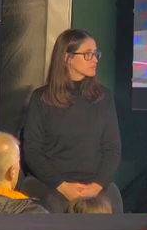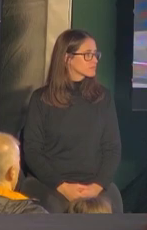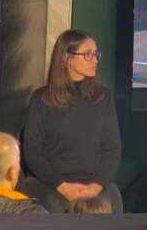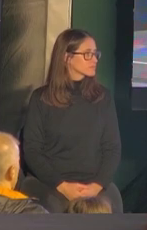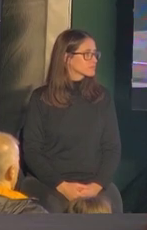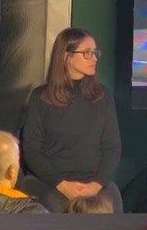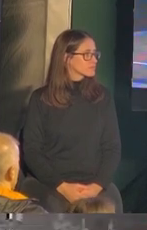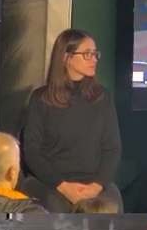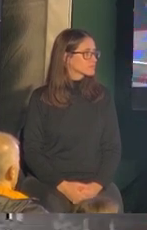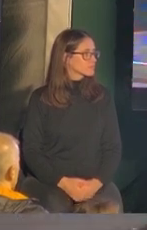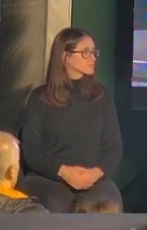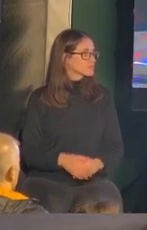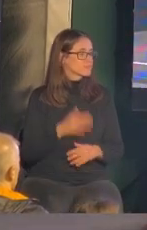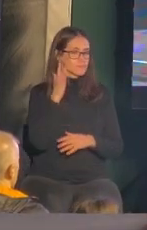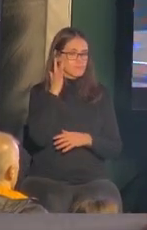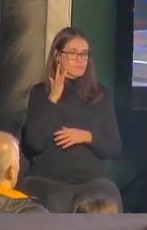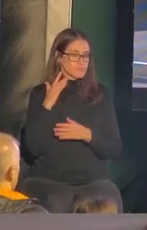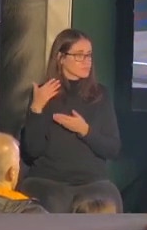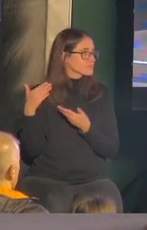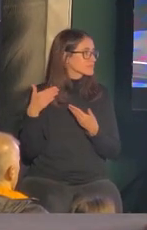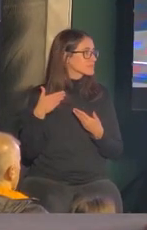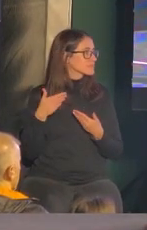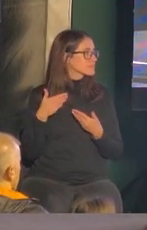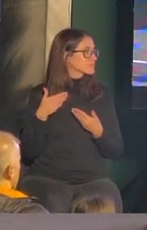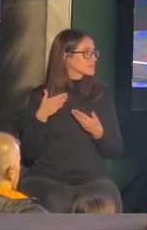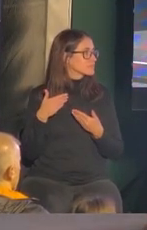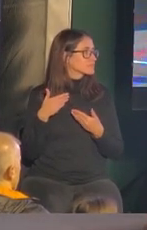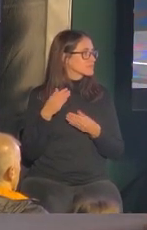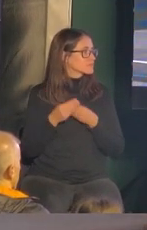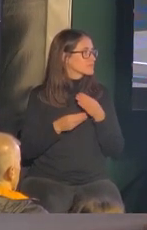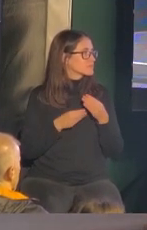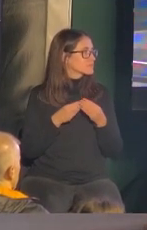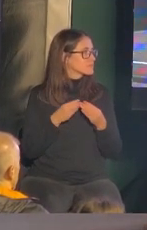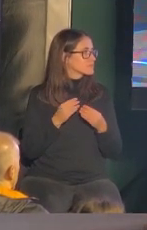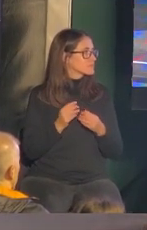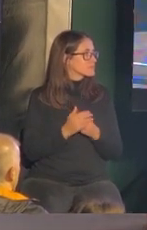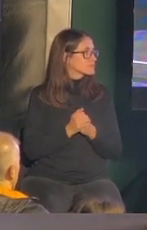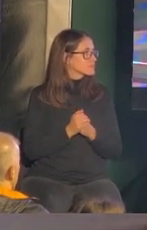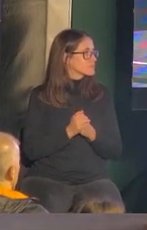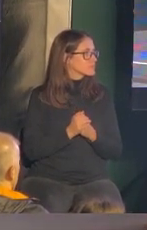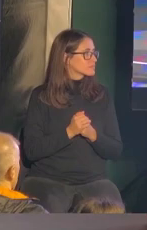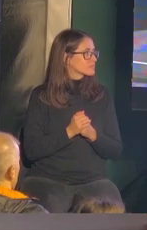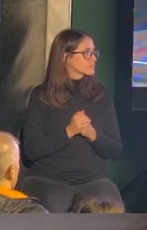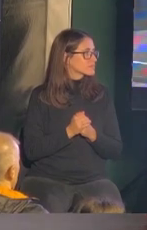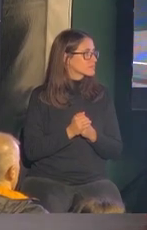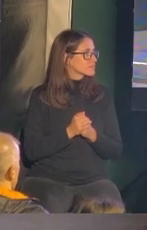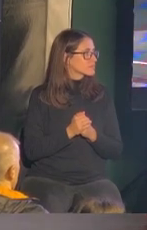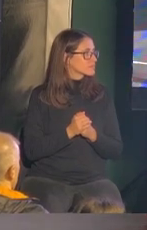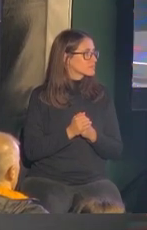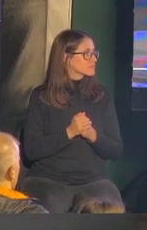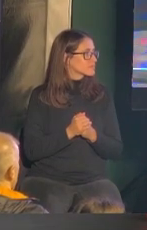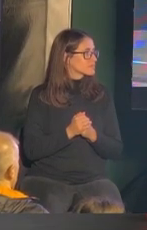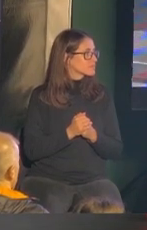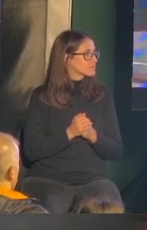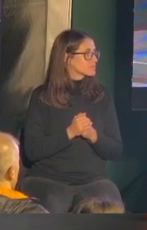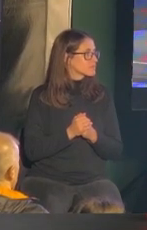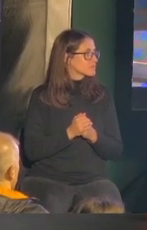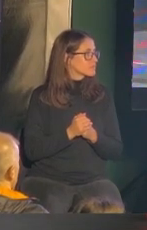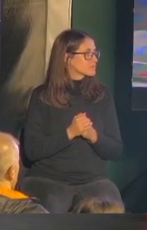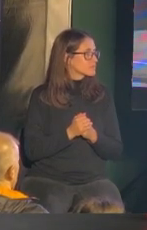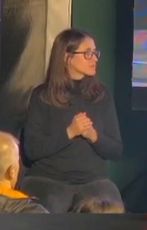Ara sí, el Martín pot ajudar. Farem fàcil. Ara que ja tenim... Veieu el que us deia